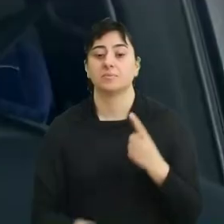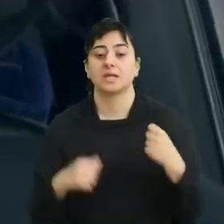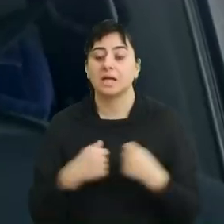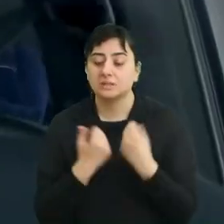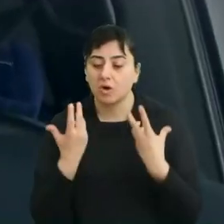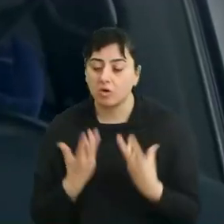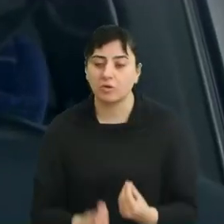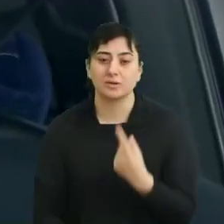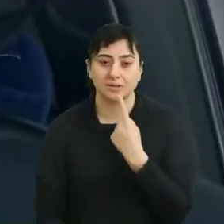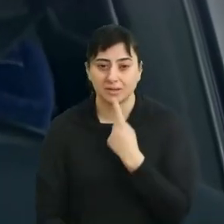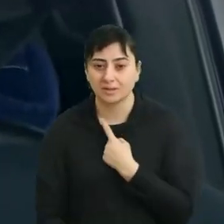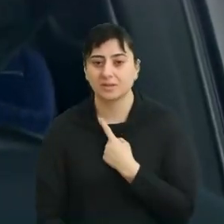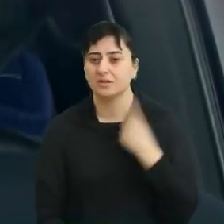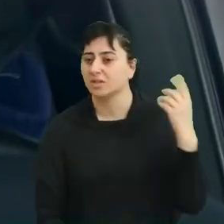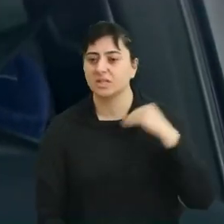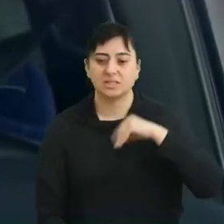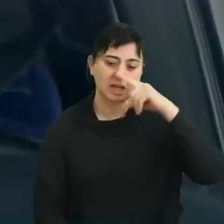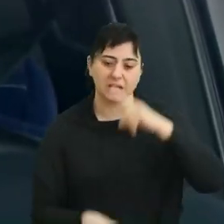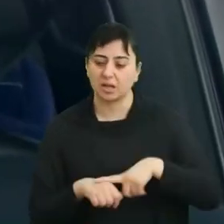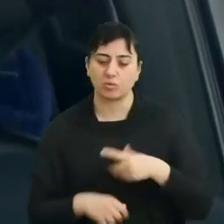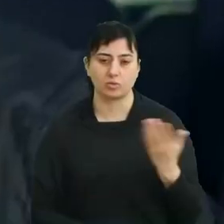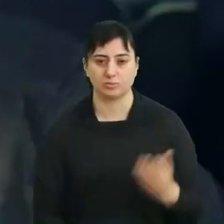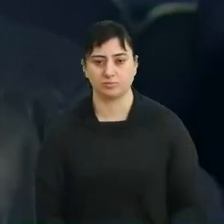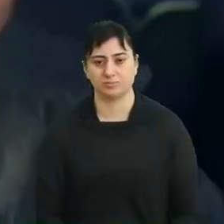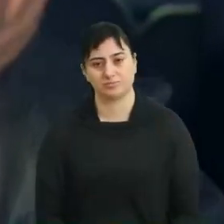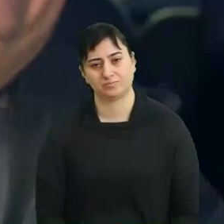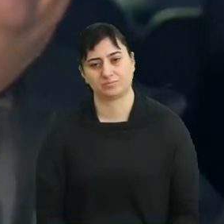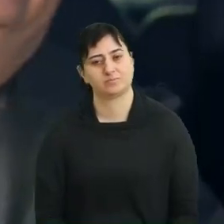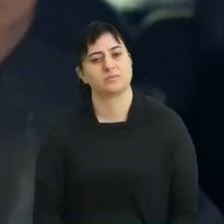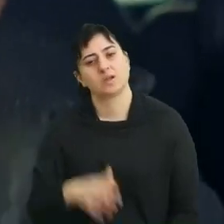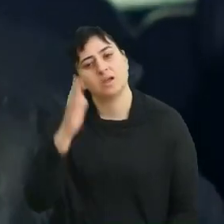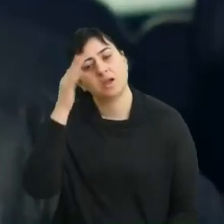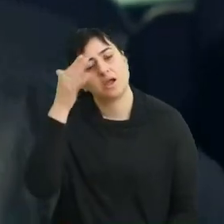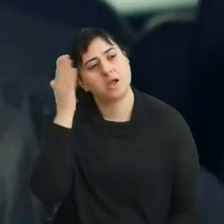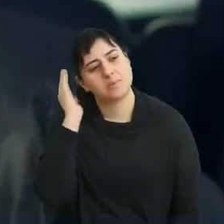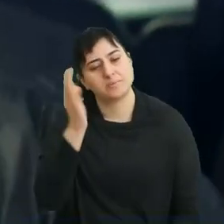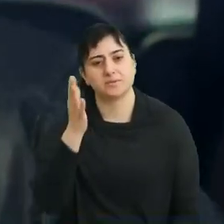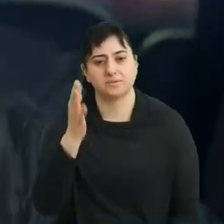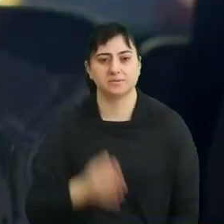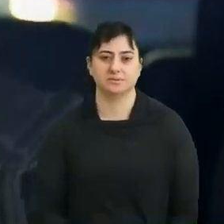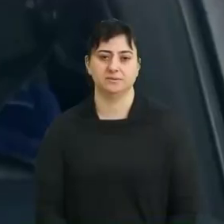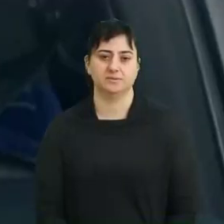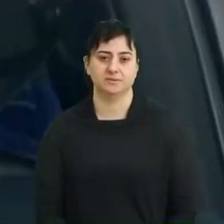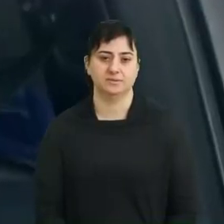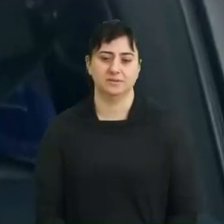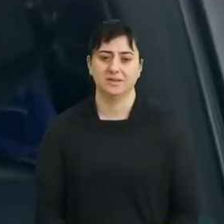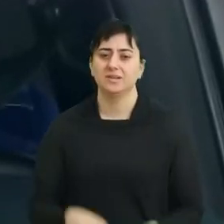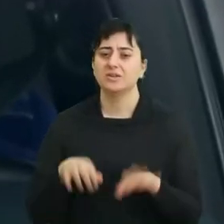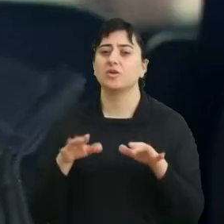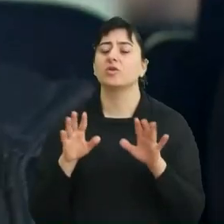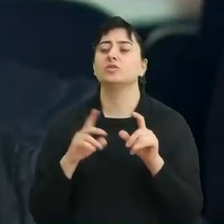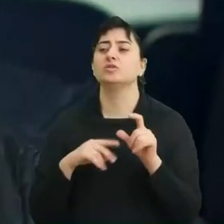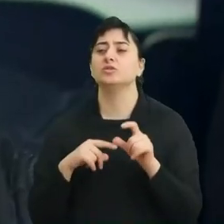aksilik çıkarır demişti. İçine doğmuş adamın içine. Aptala malum olur mu? Yok